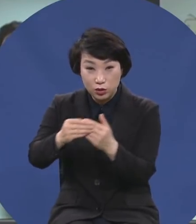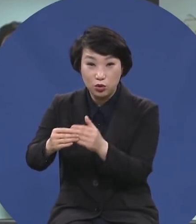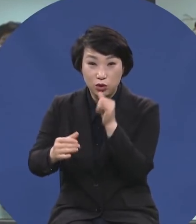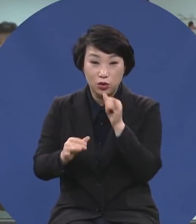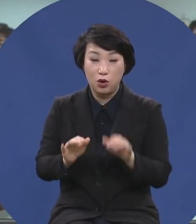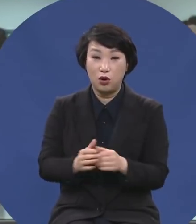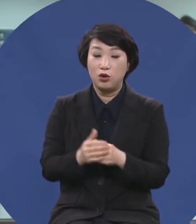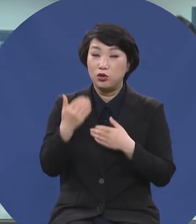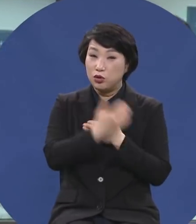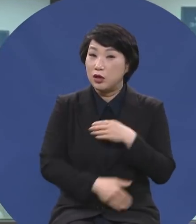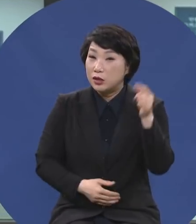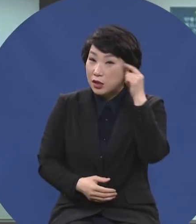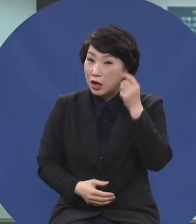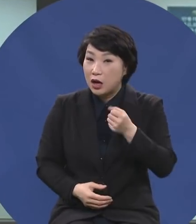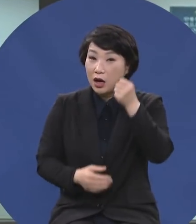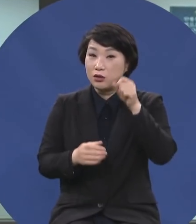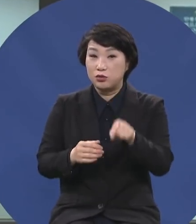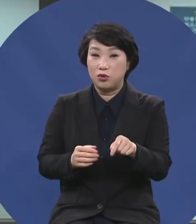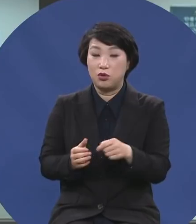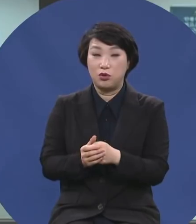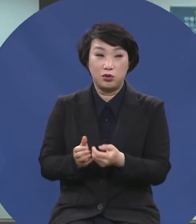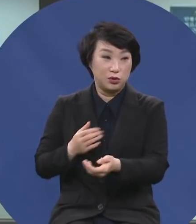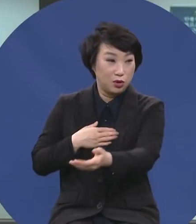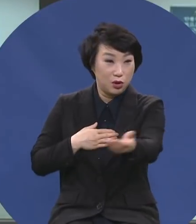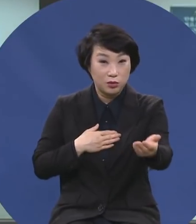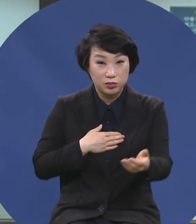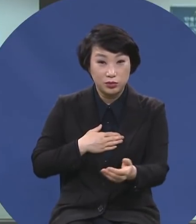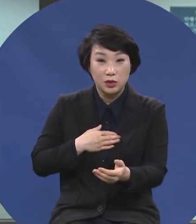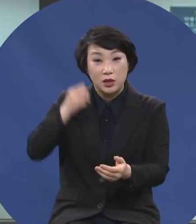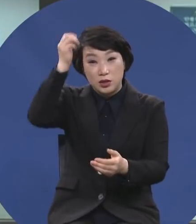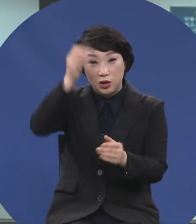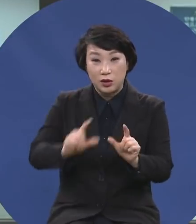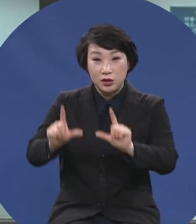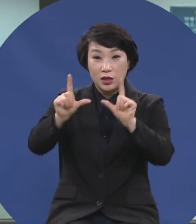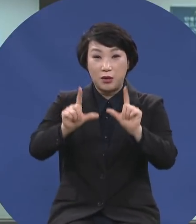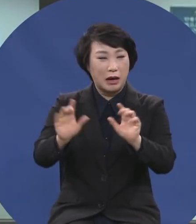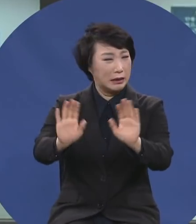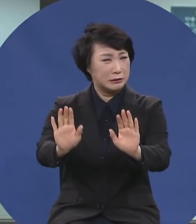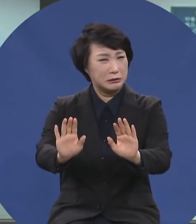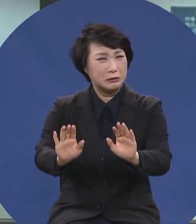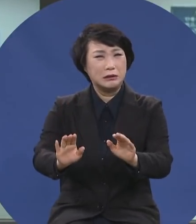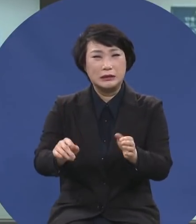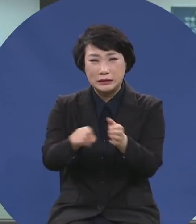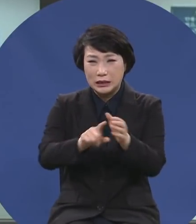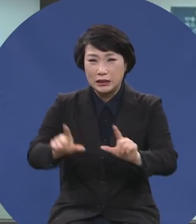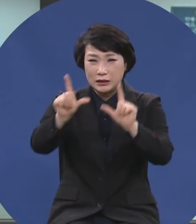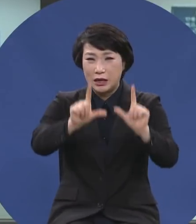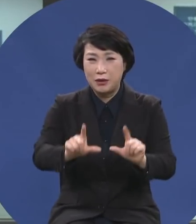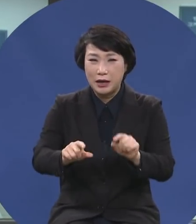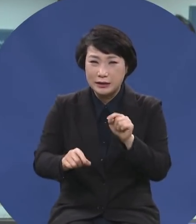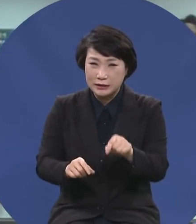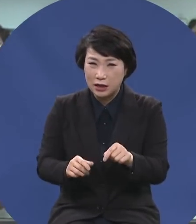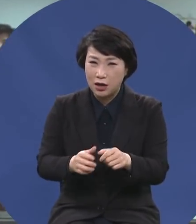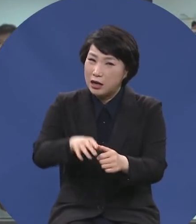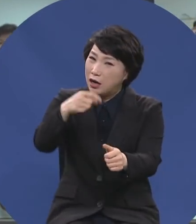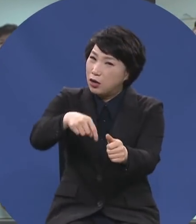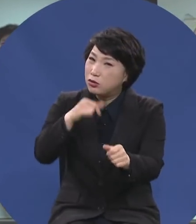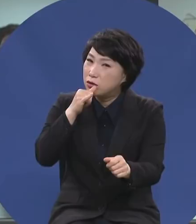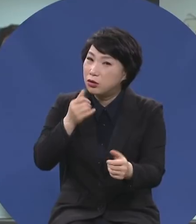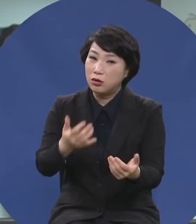인도하고 육신의 생각으로 여러분들을 영적 생활 아니 신앙 생활합시고